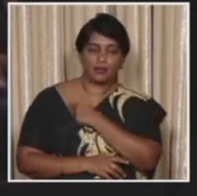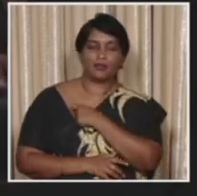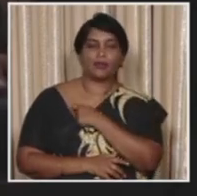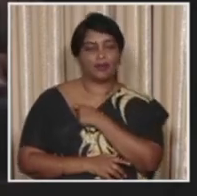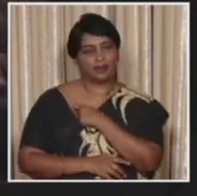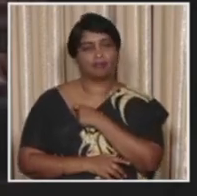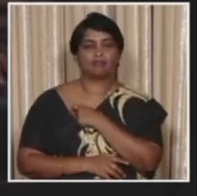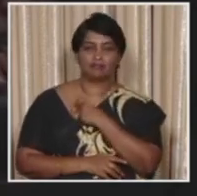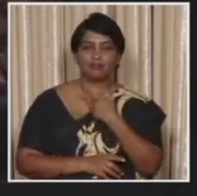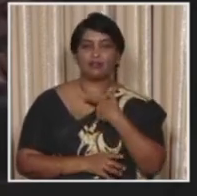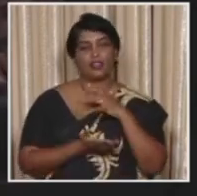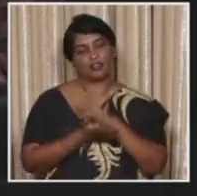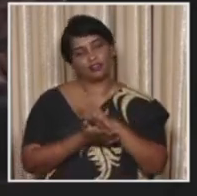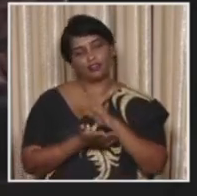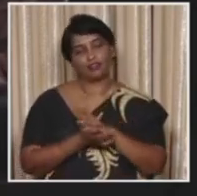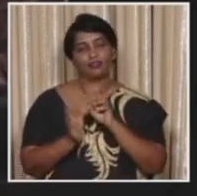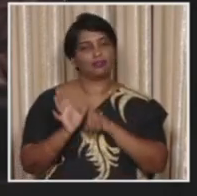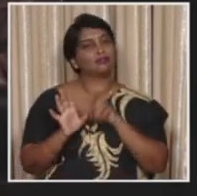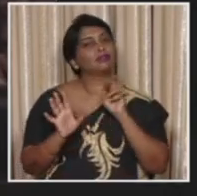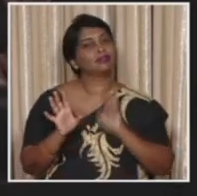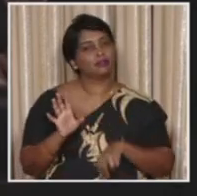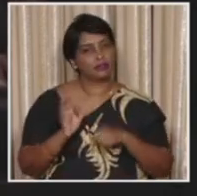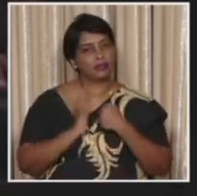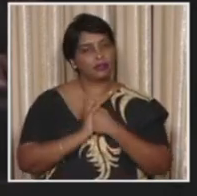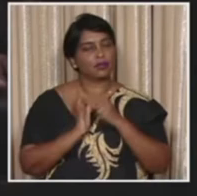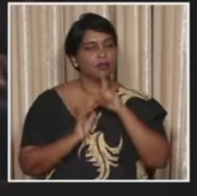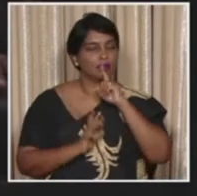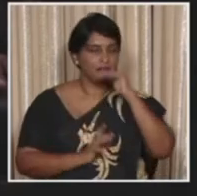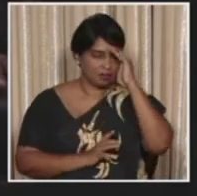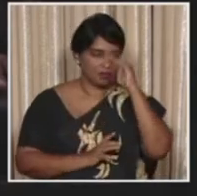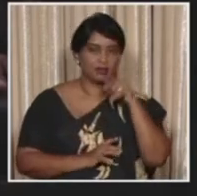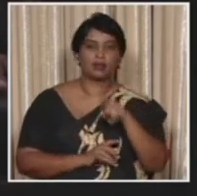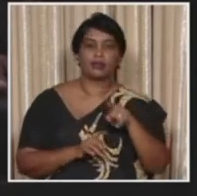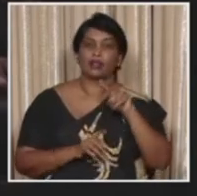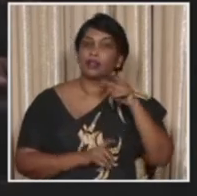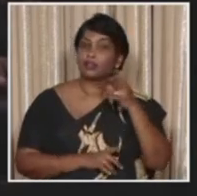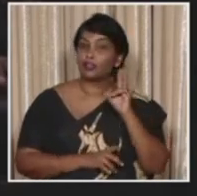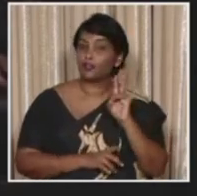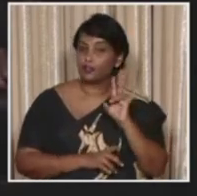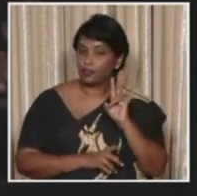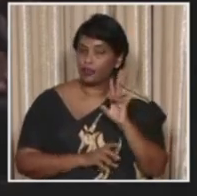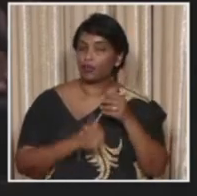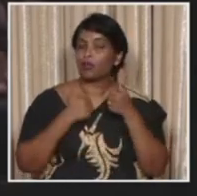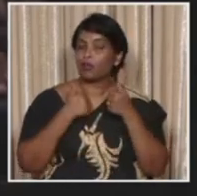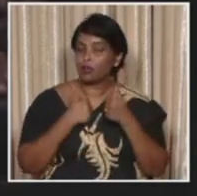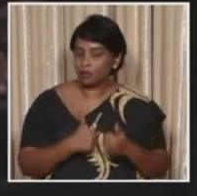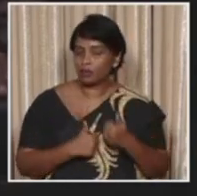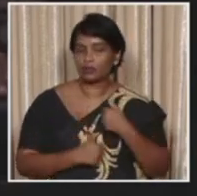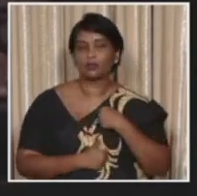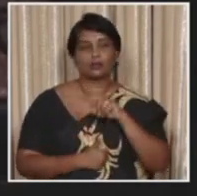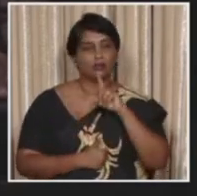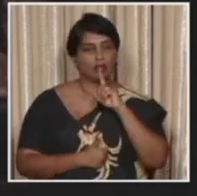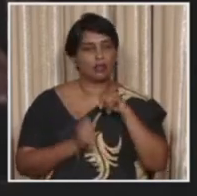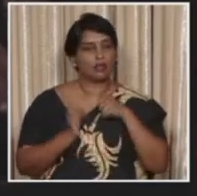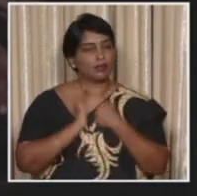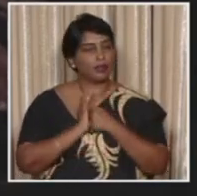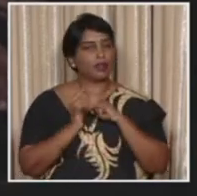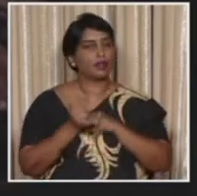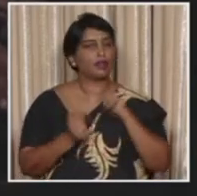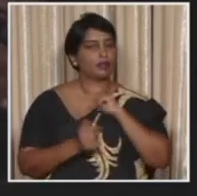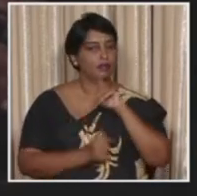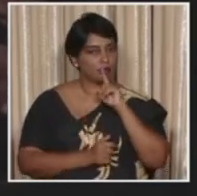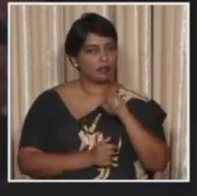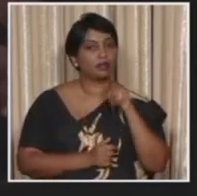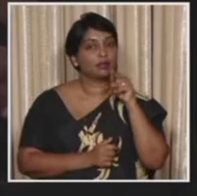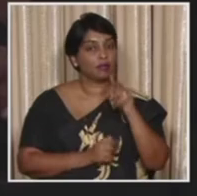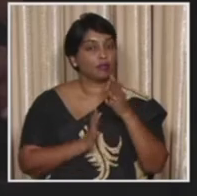නමුත් මම සතුටෙන් තමයි මගේ මේ තීන්දුව ගන්න ගරු කතානායකතුමනි 225 යහපත් කරන්න කියන කාරණේ තමයි මම ගරු ලේකම්තුමියගෙම ඉල්ලුවේ ඔබතුමියලා